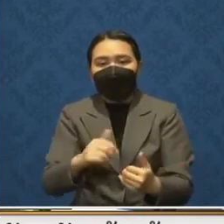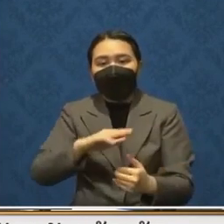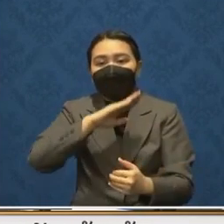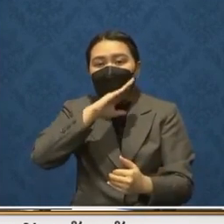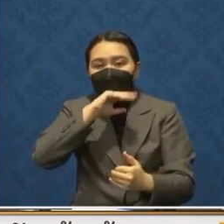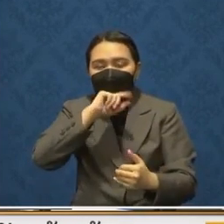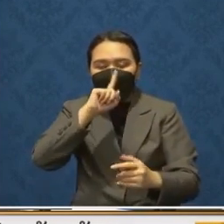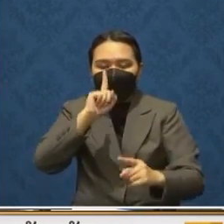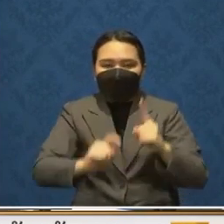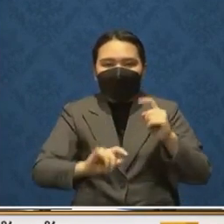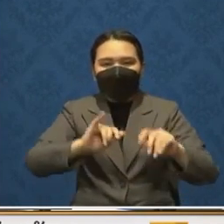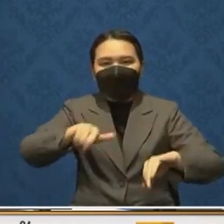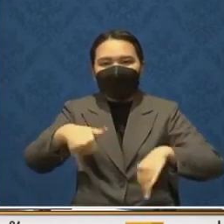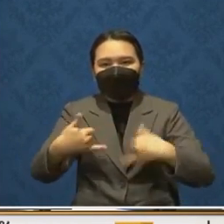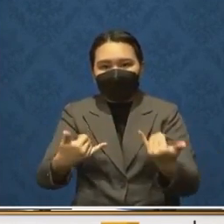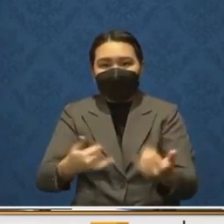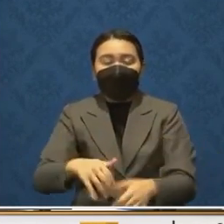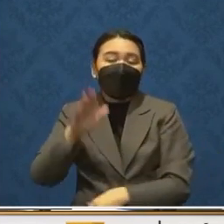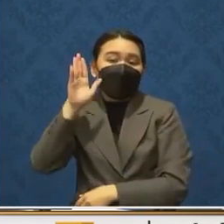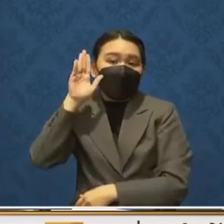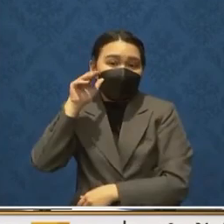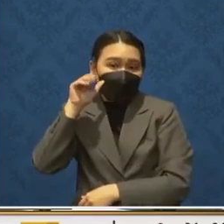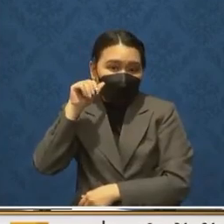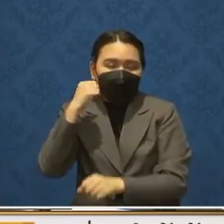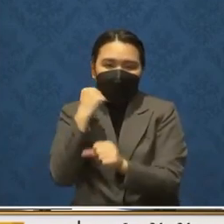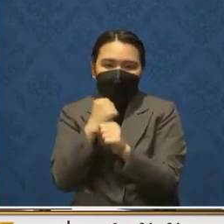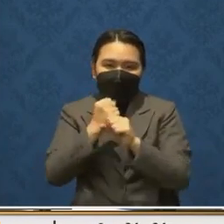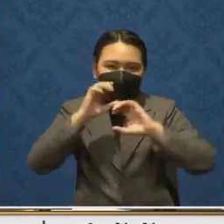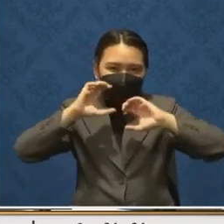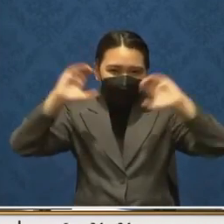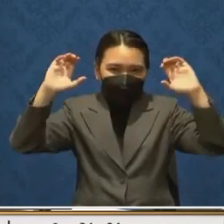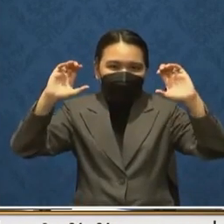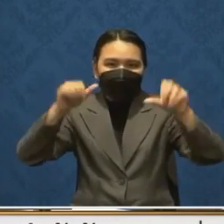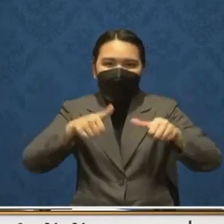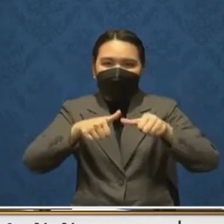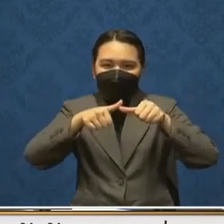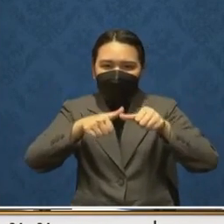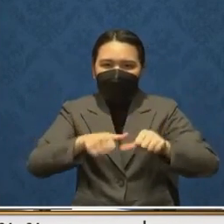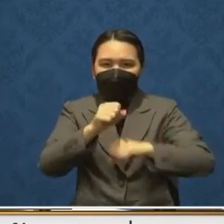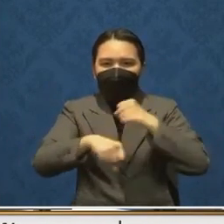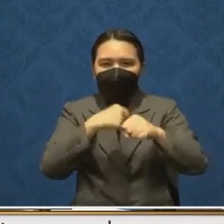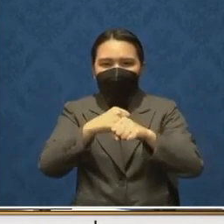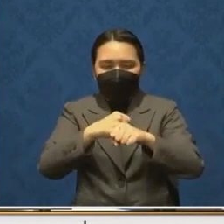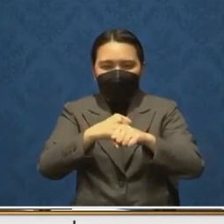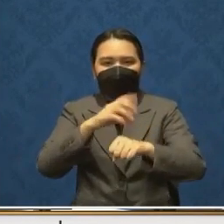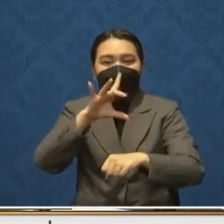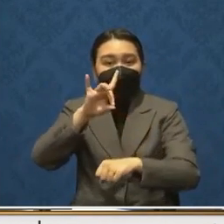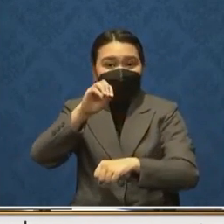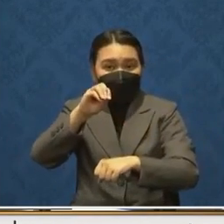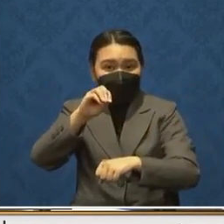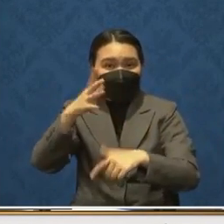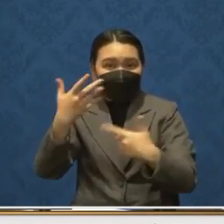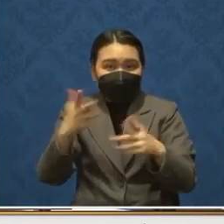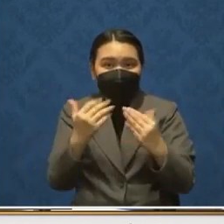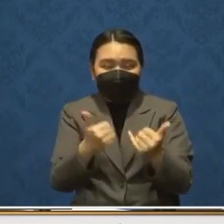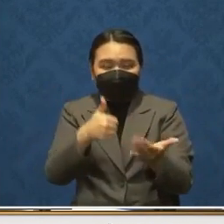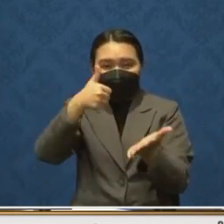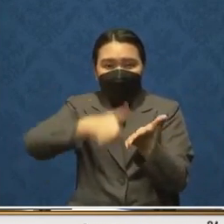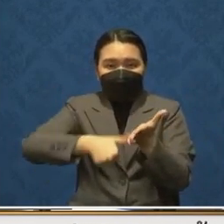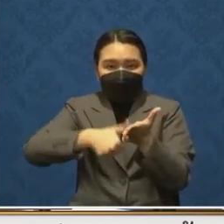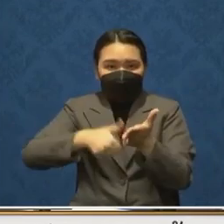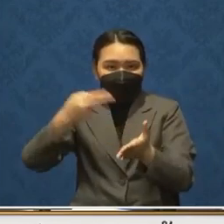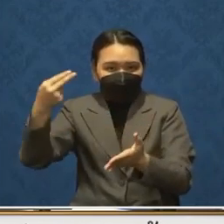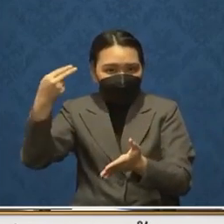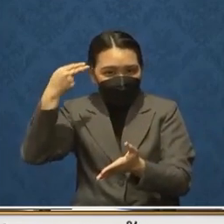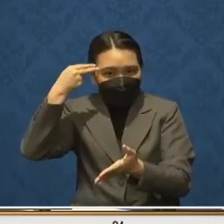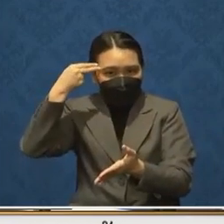พ่อเปข้ดายการอายุเกืบ 80 เป็นคนที่ถกนบหนาถือตาในอเภอถูกแ้งทวนี้ปืนจอจะ